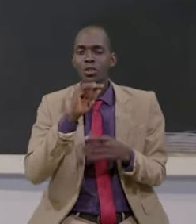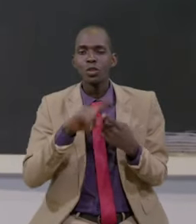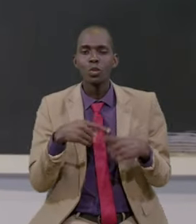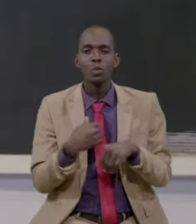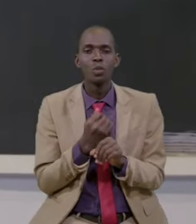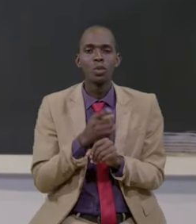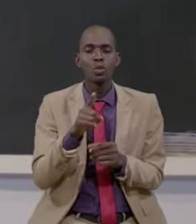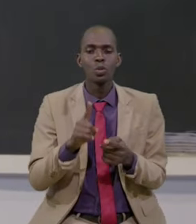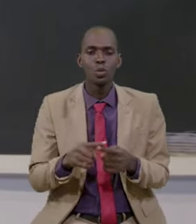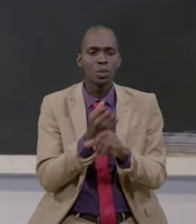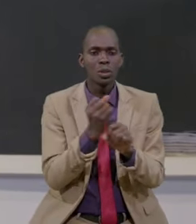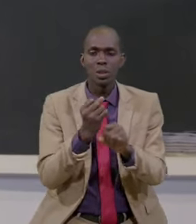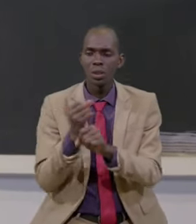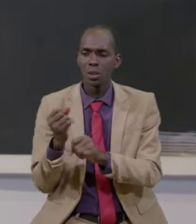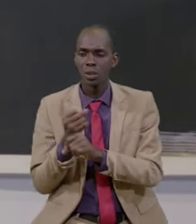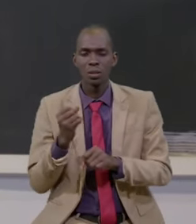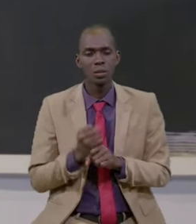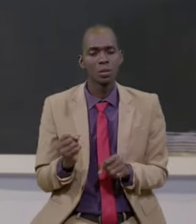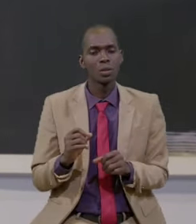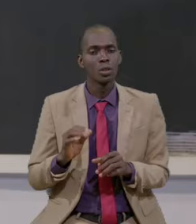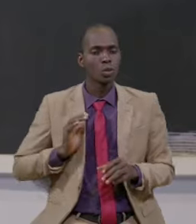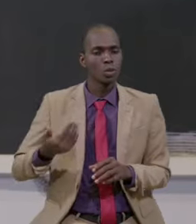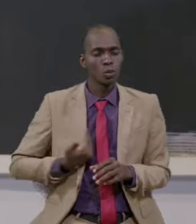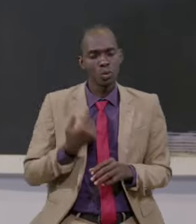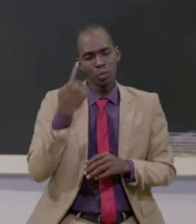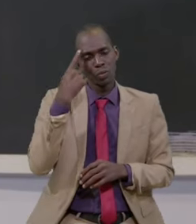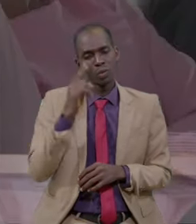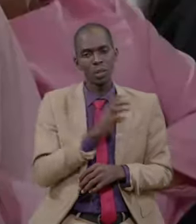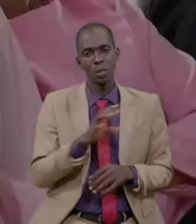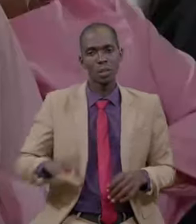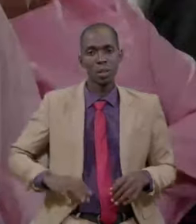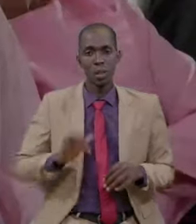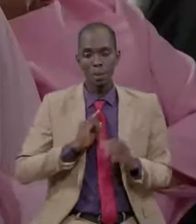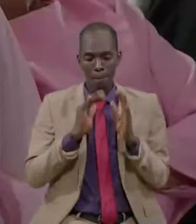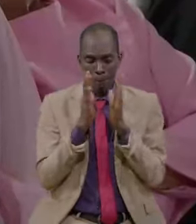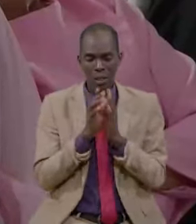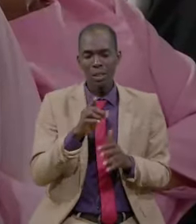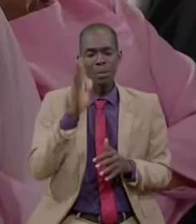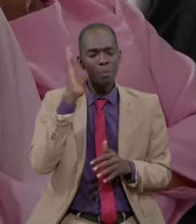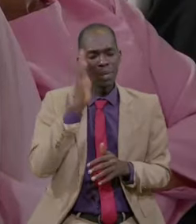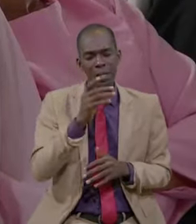à moissonner les âmes pour Christ. Je prie que tu comprennes.